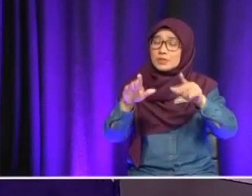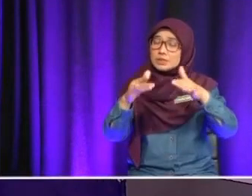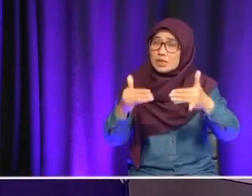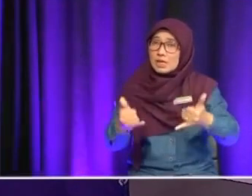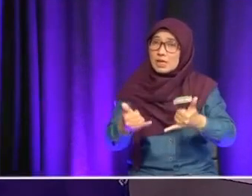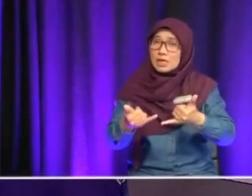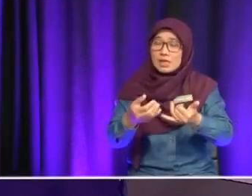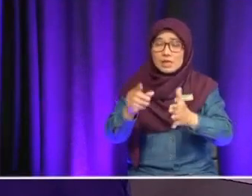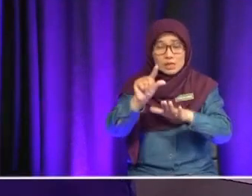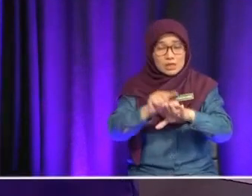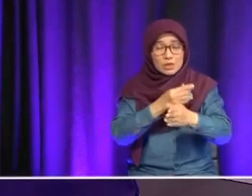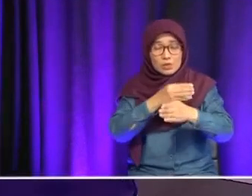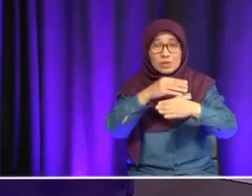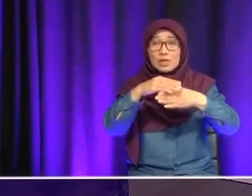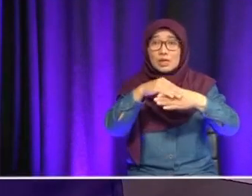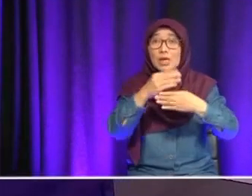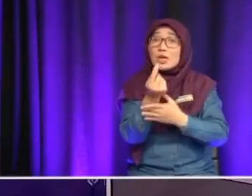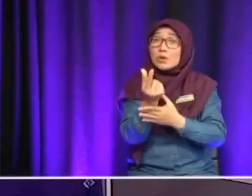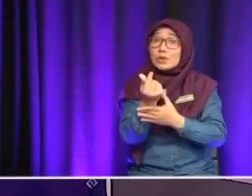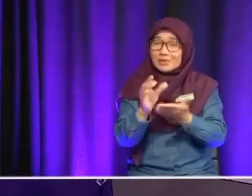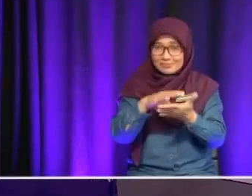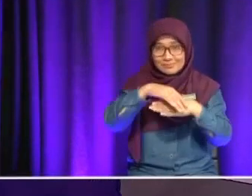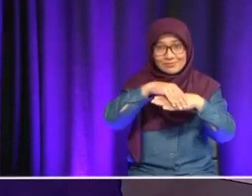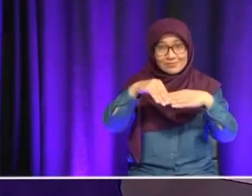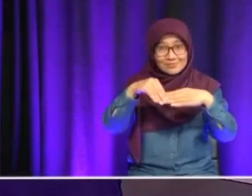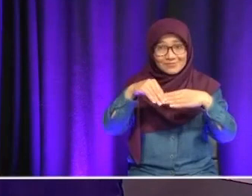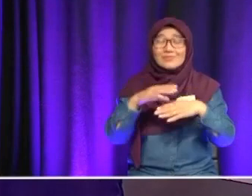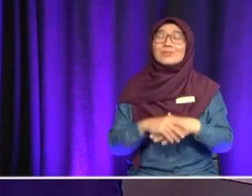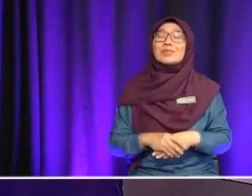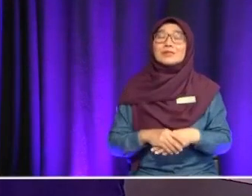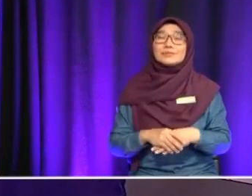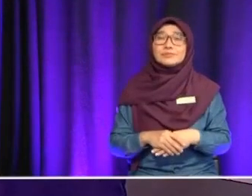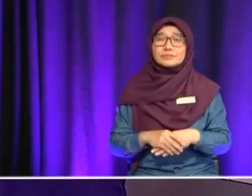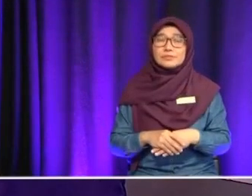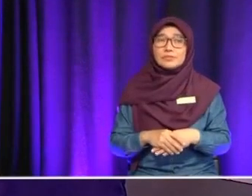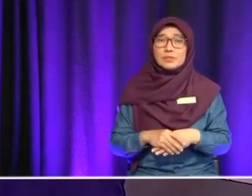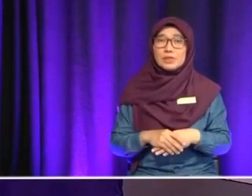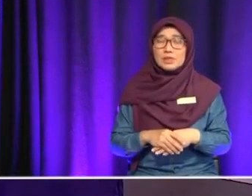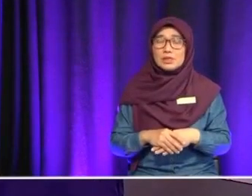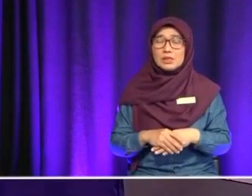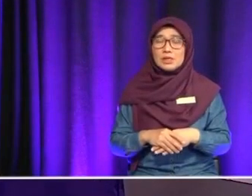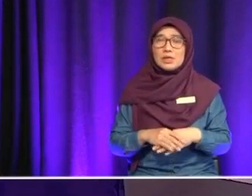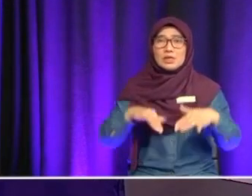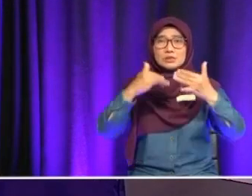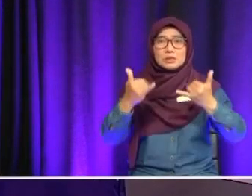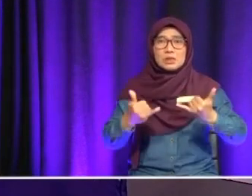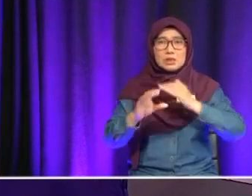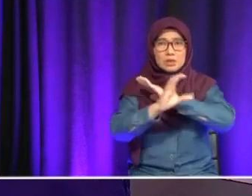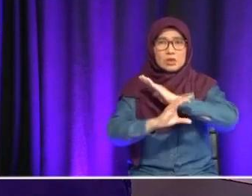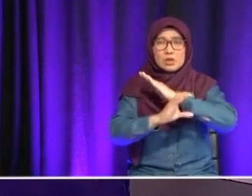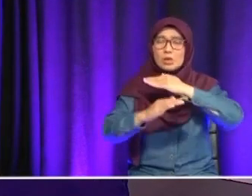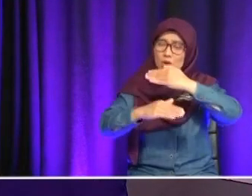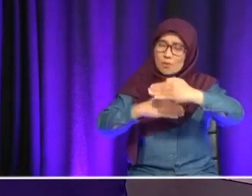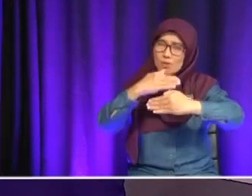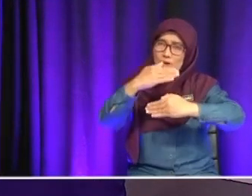ataupun emas, perak dan sebagainya. Dan sekarang ni dah semakin maju. Jual beli telah dia punya ruang